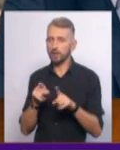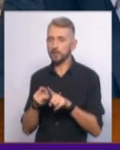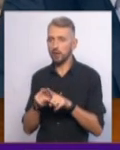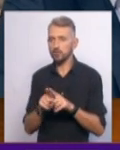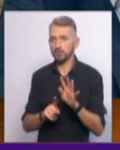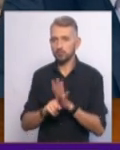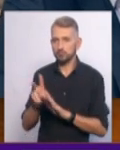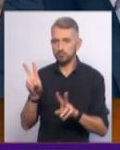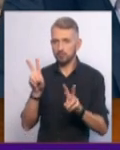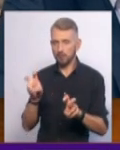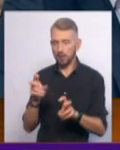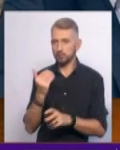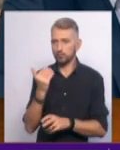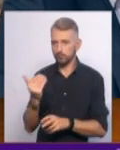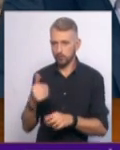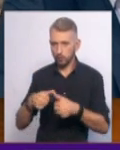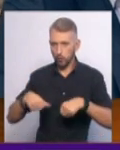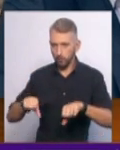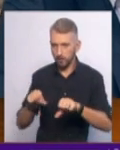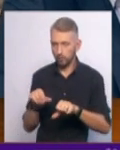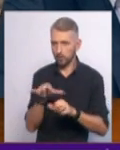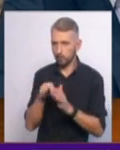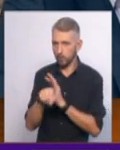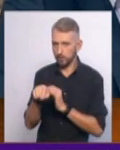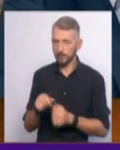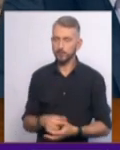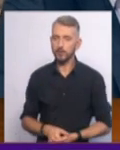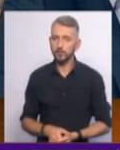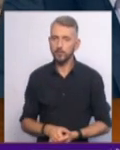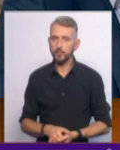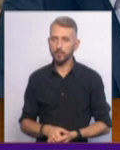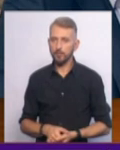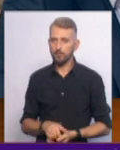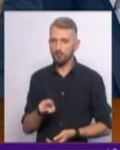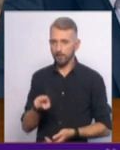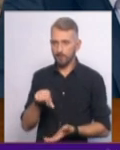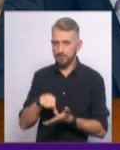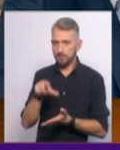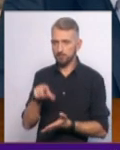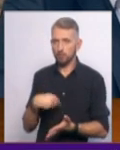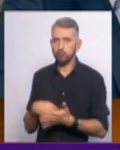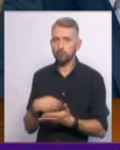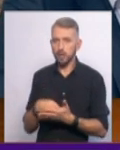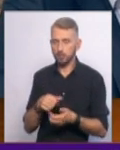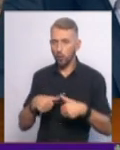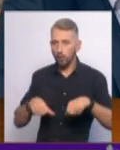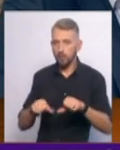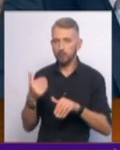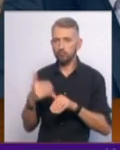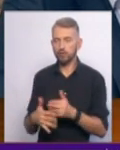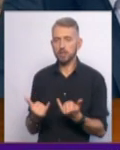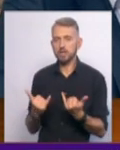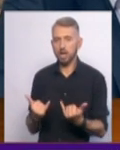зачепити тему профільну комісії, до складу якої ви входите. Ви є представником бюджетної комісії, і вже